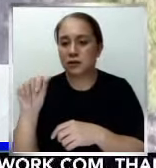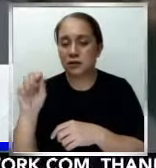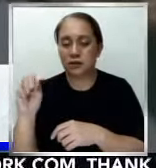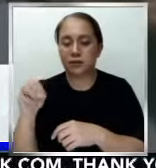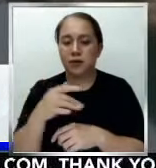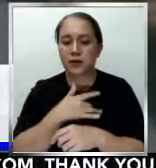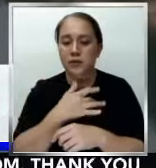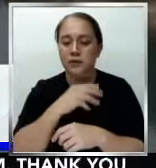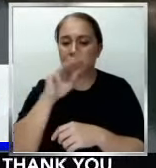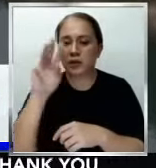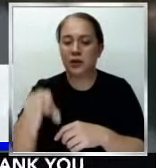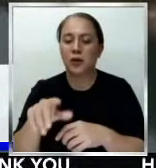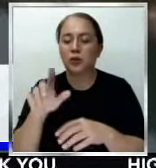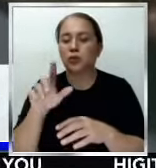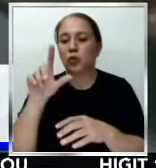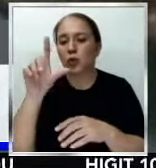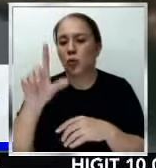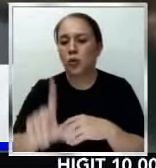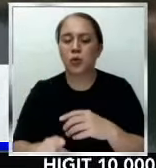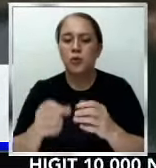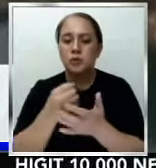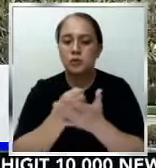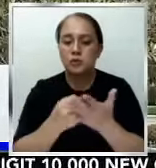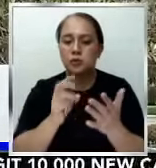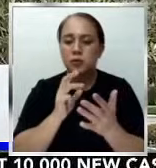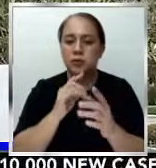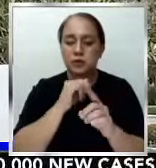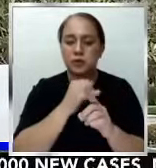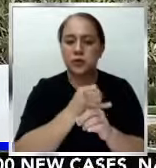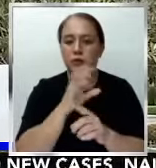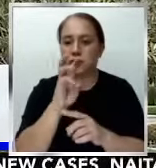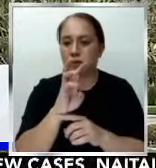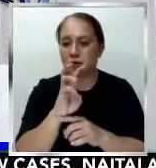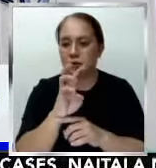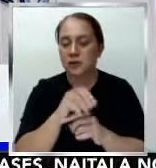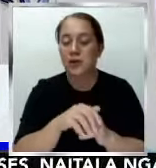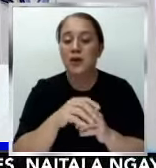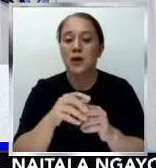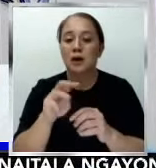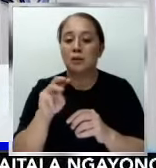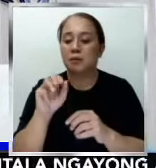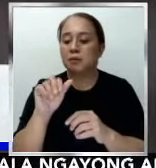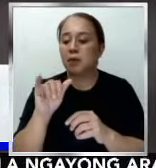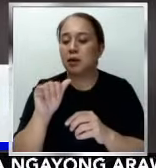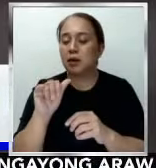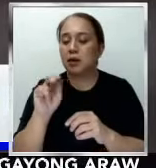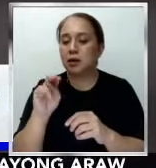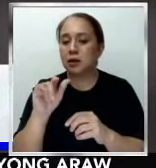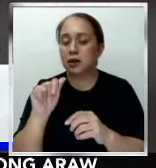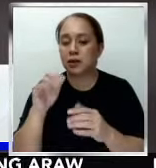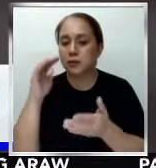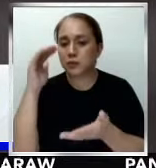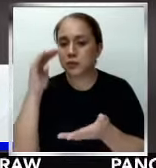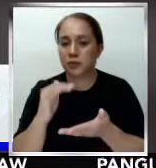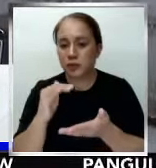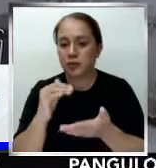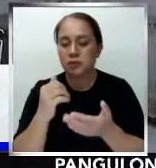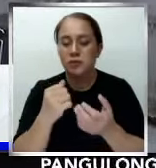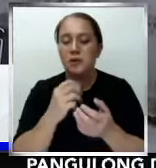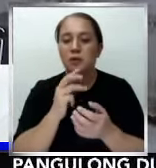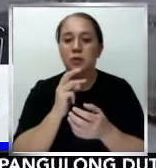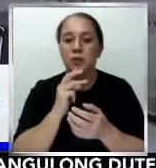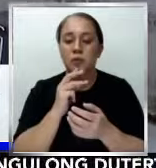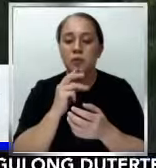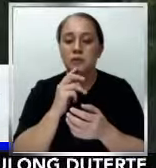mababang supply ng tubig simula January 16. Ang Maynilad nagsasabi ng babawasan nila ang lakas ng tulo sa gripo